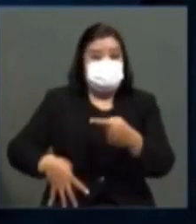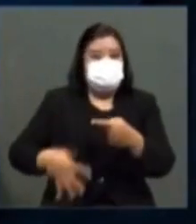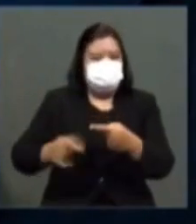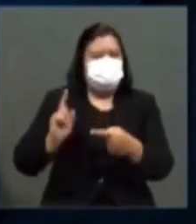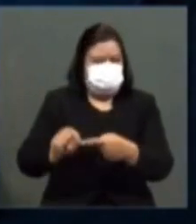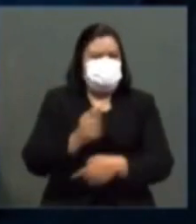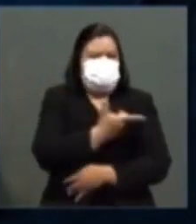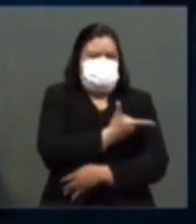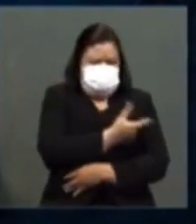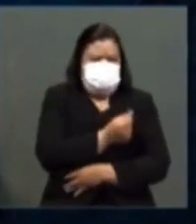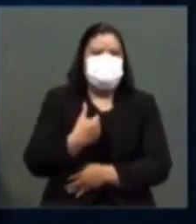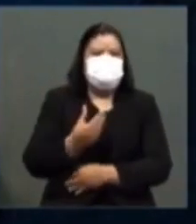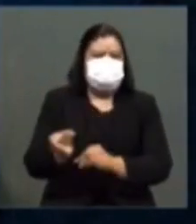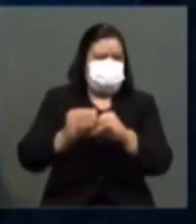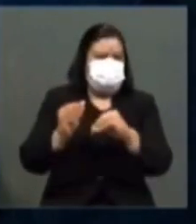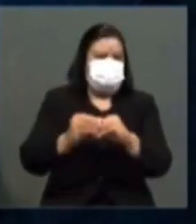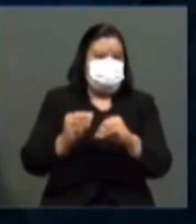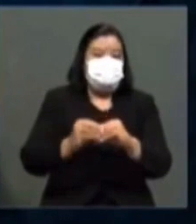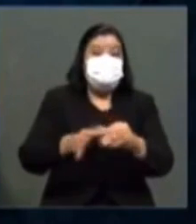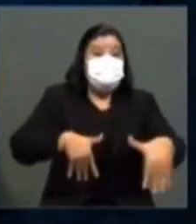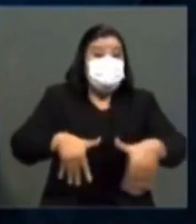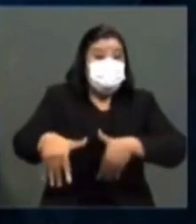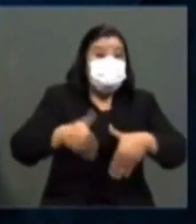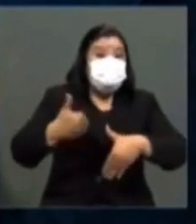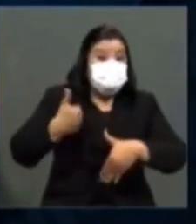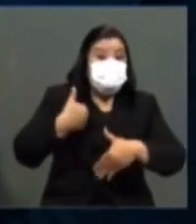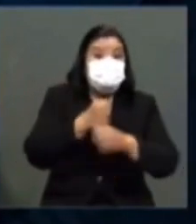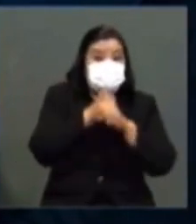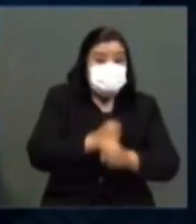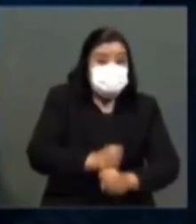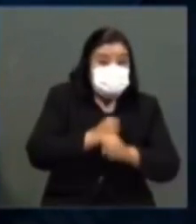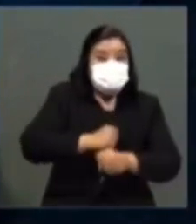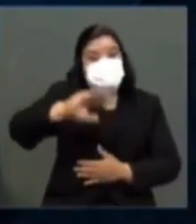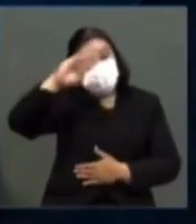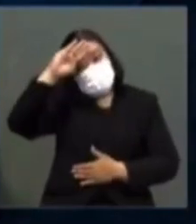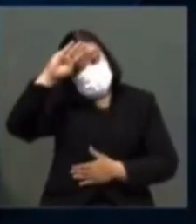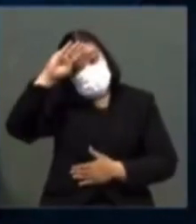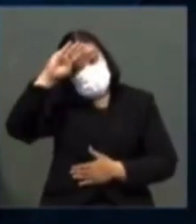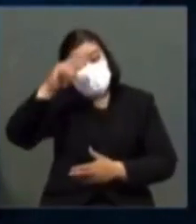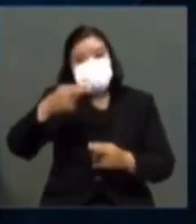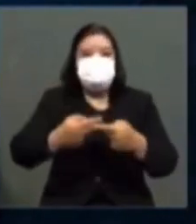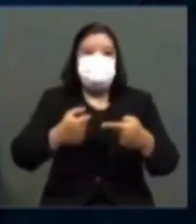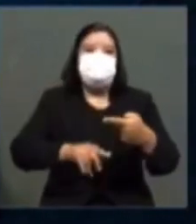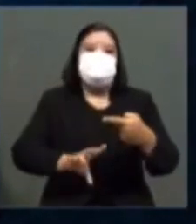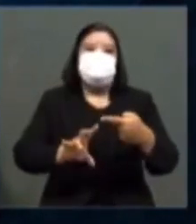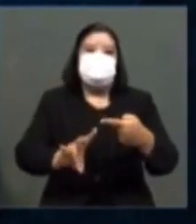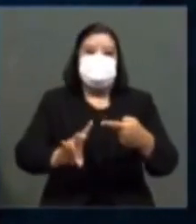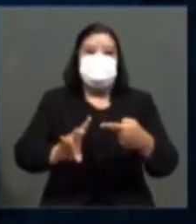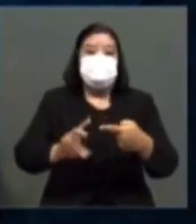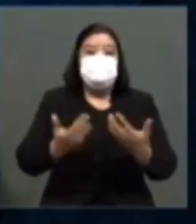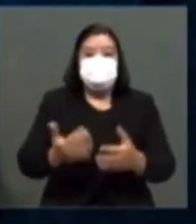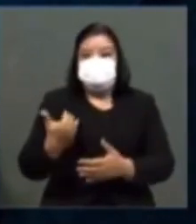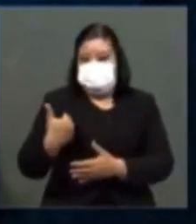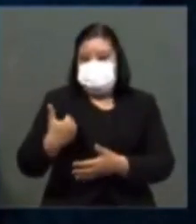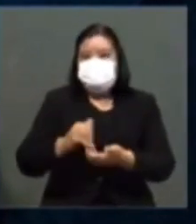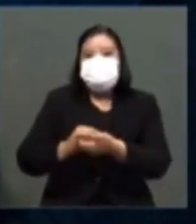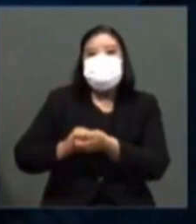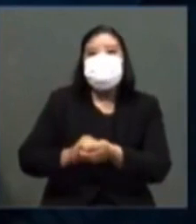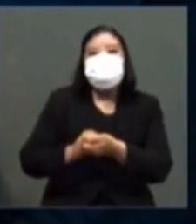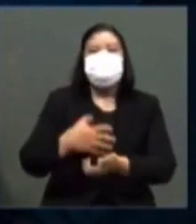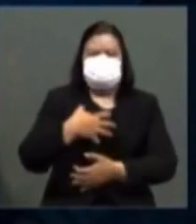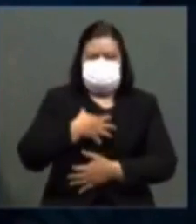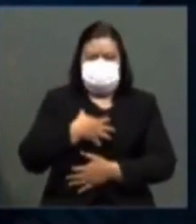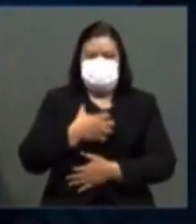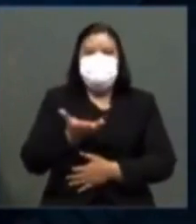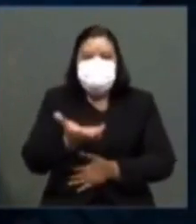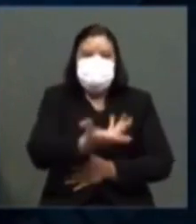หลายๆจังหวัดนะคะพี่น้องประชาชนในกลุ่มสูงอายุและมีโรคประจำตัวก็มีความร่วมไม้ร่วมมือค่ะสนใจที่จะฉีดวั